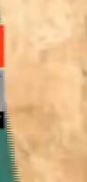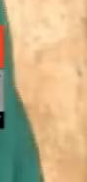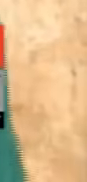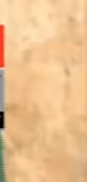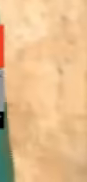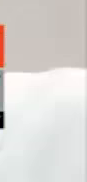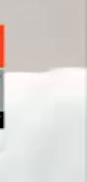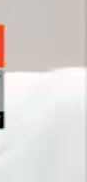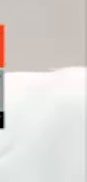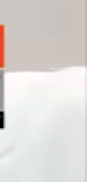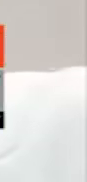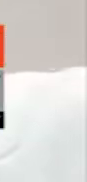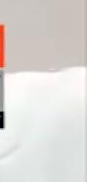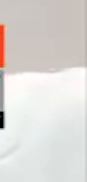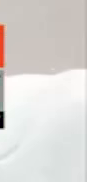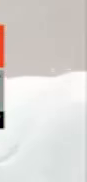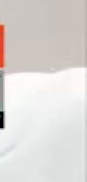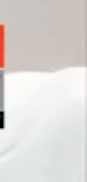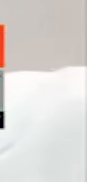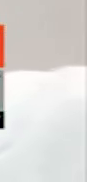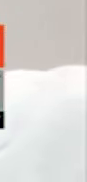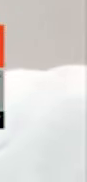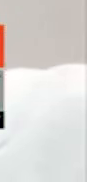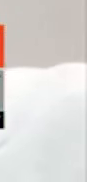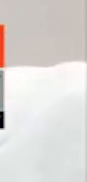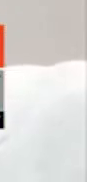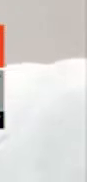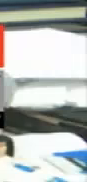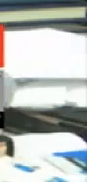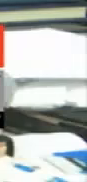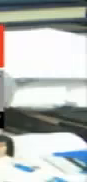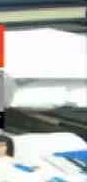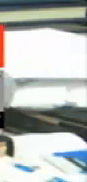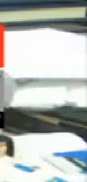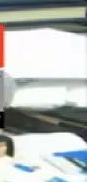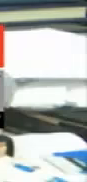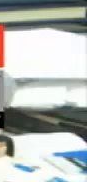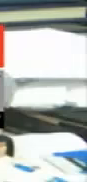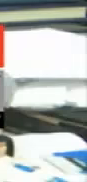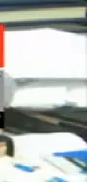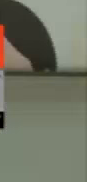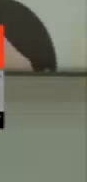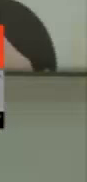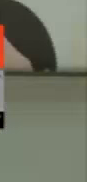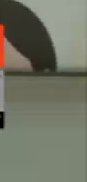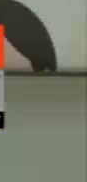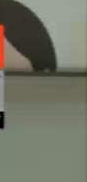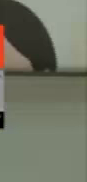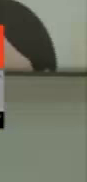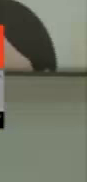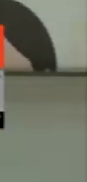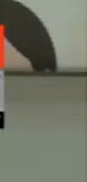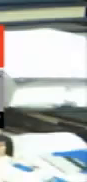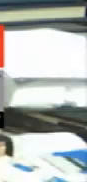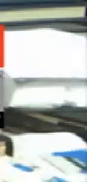বইসেই রইছি সকাল থেকে 5টা থেকে 10টা বুথ করার দরকার এখানে আসলে সুস্থ লোক রোগী হয়ে যাবে হোমিওপ্যাথি হওয়া ছাড়া কোনো আমার কোমার বিকল্প কিছু বলার